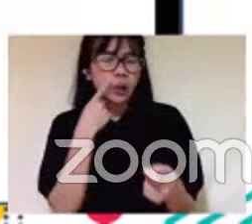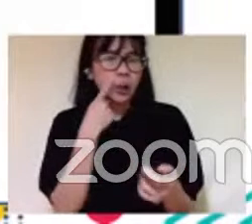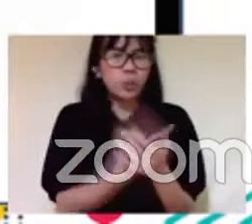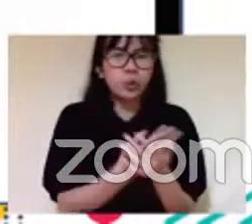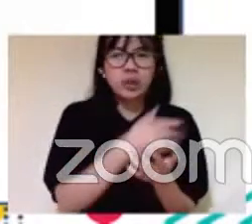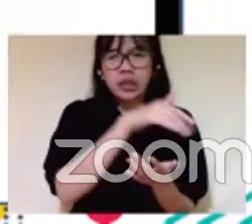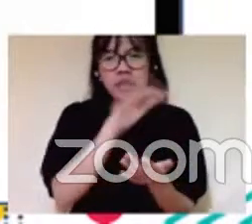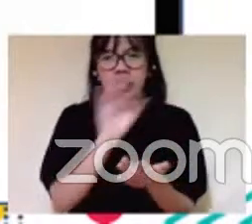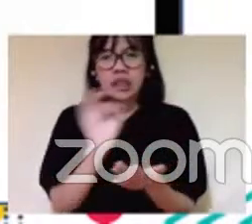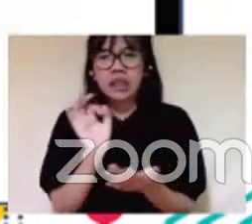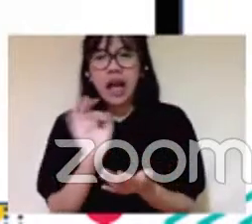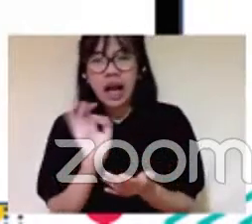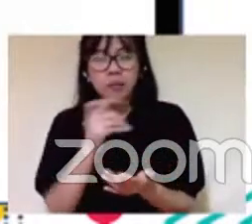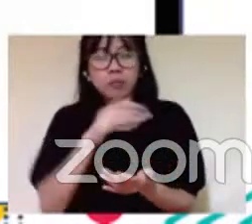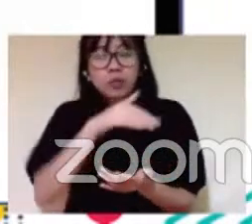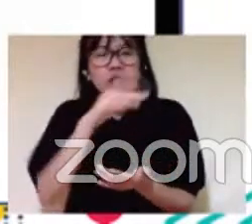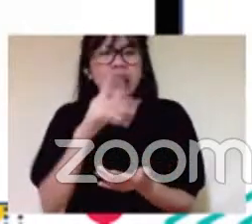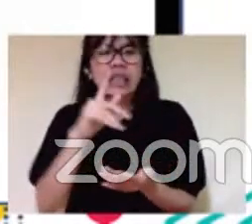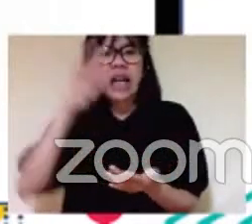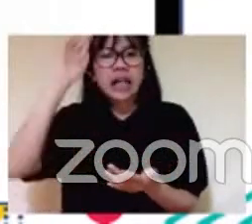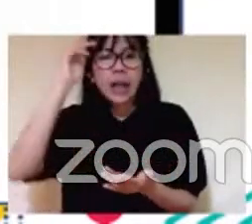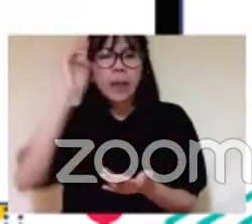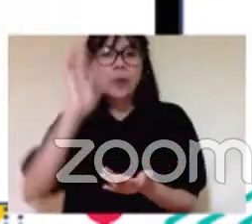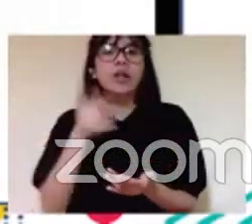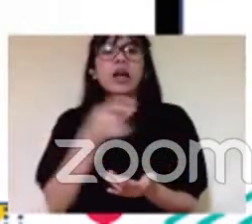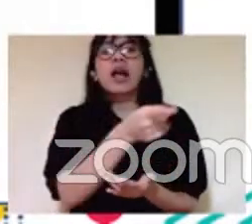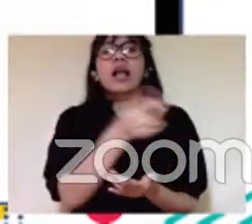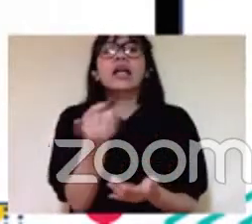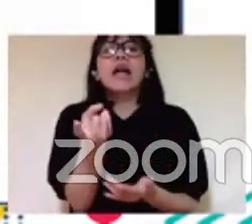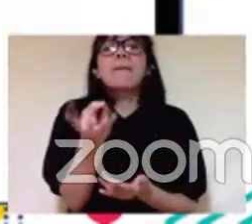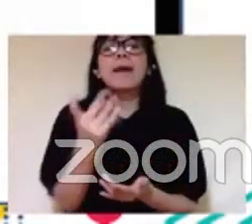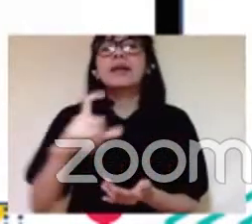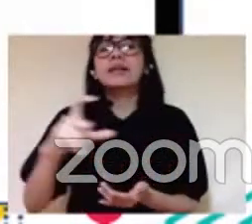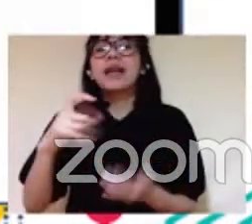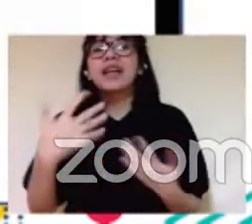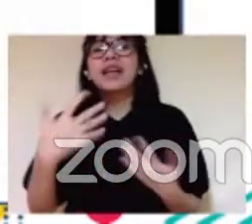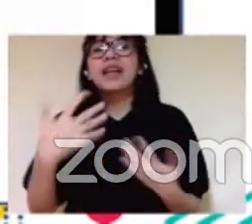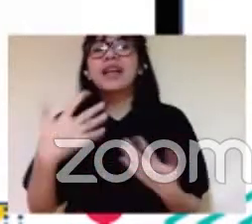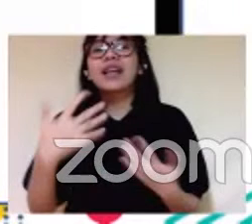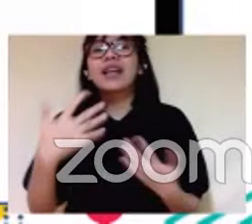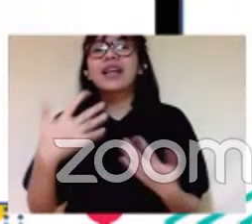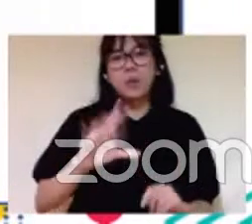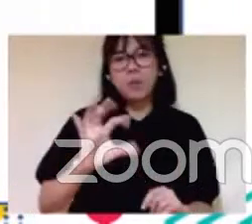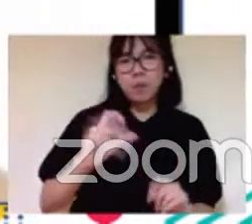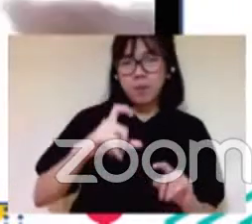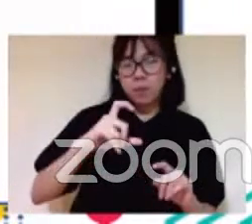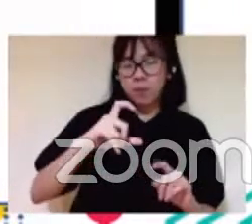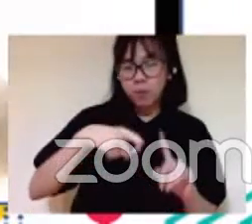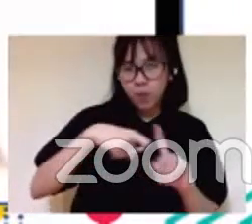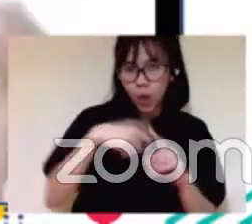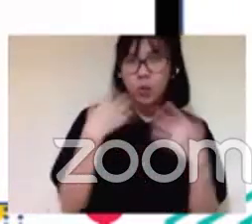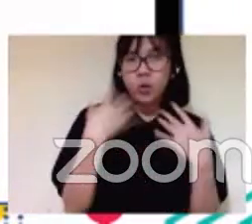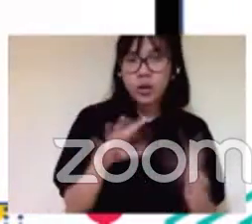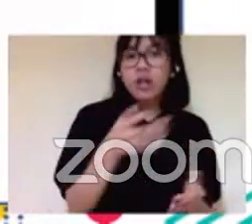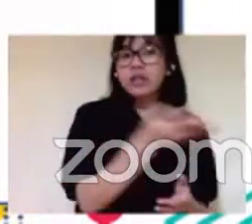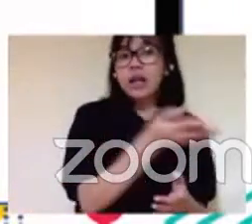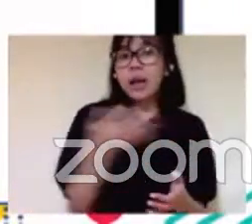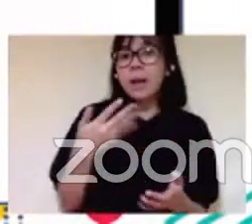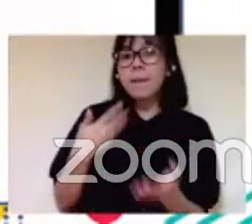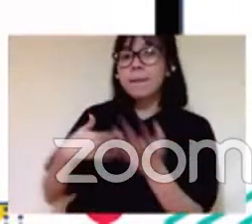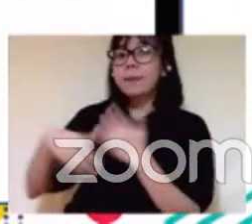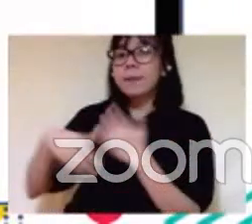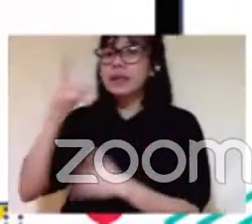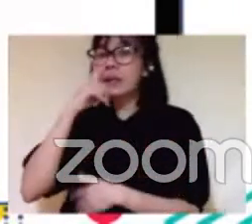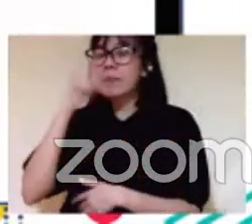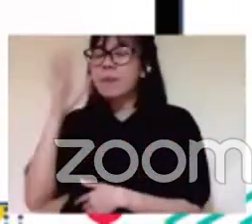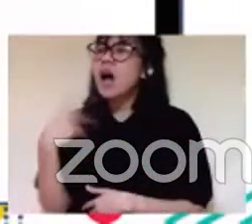untuk kemudian account-nya diblok, terus kita berdasarkan laporan polisi yang kita dapatkan itu, kita pergi ke bank, kemudian sama bank